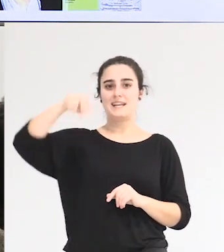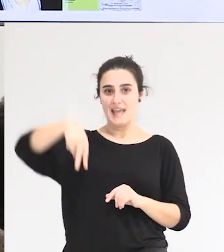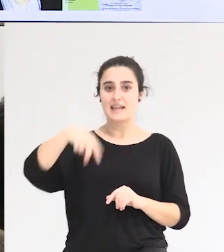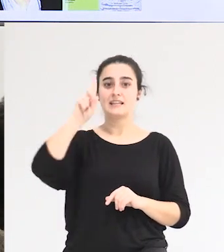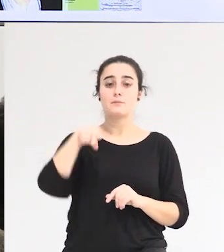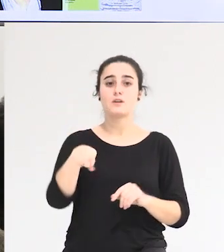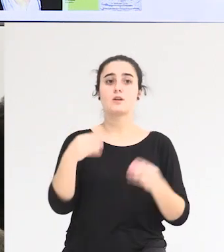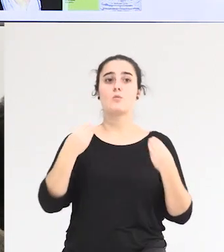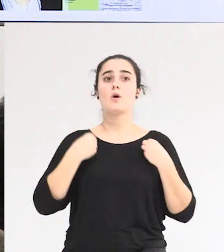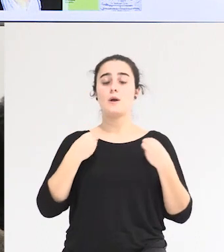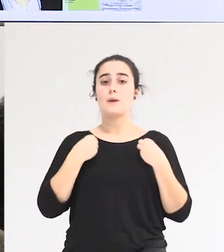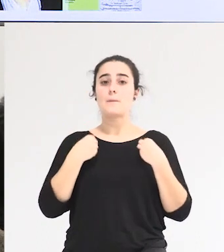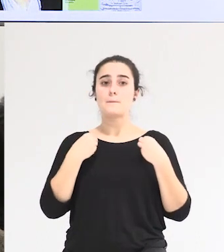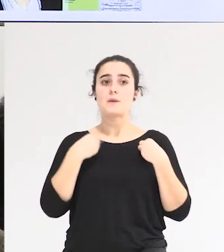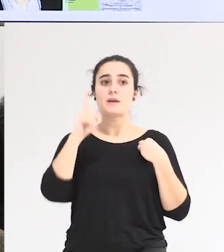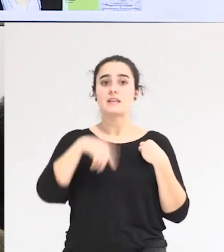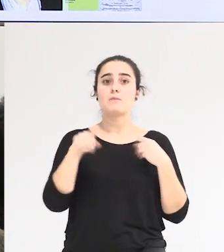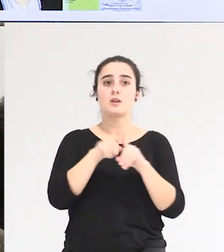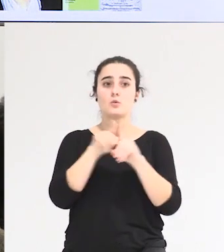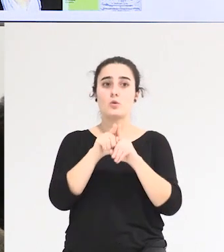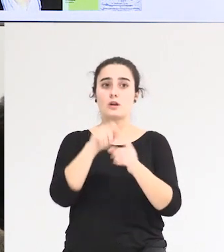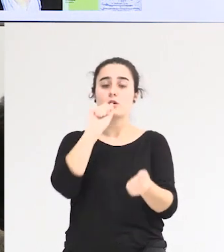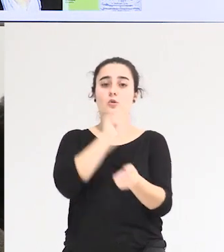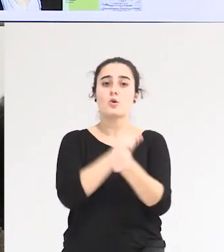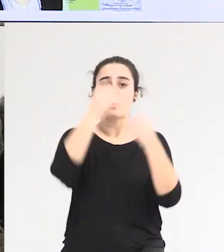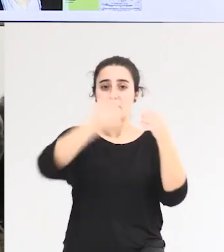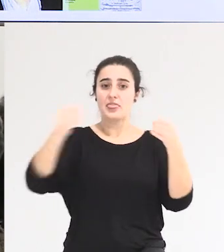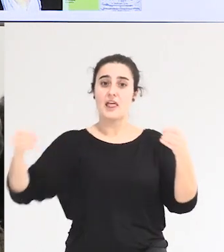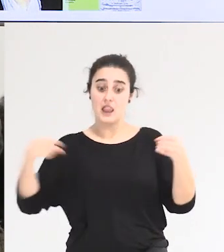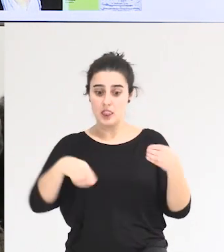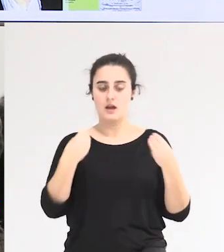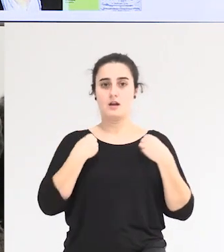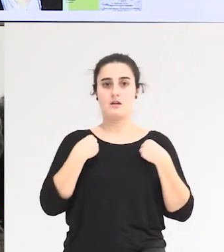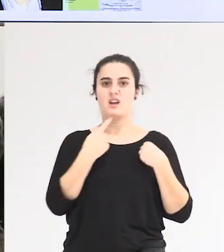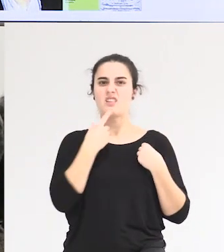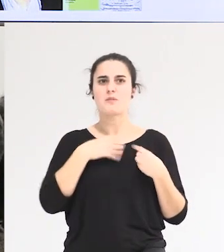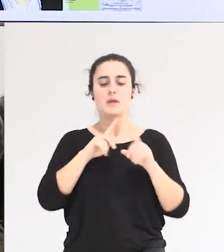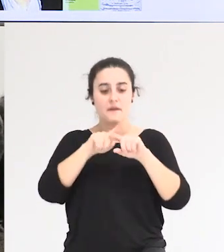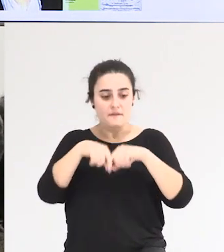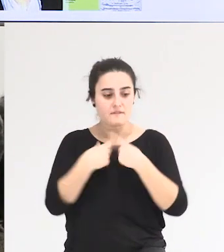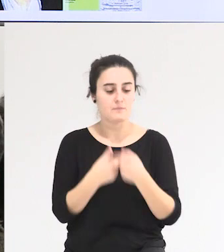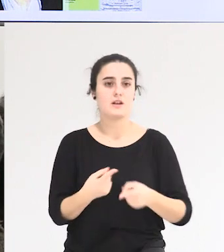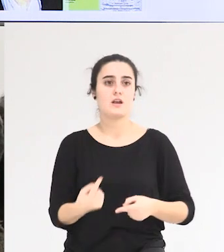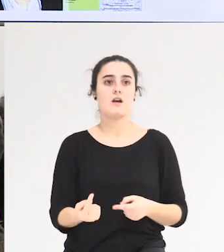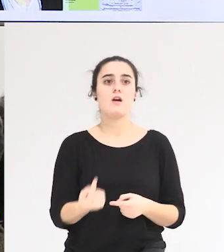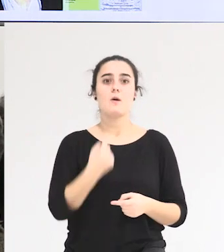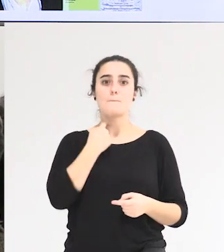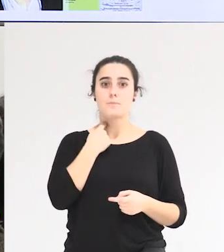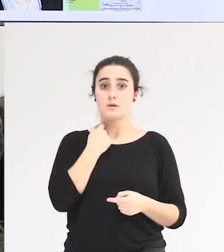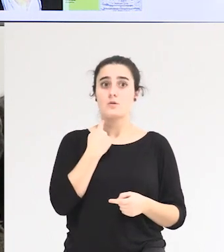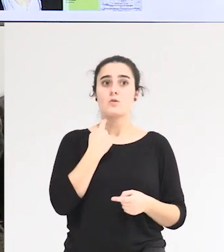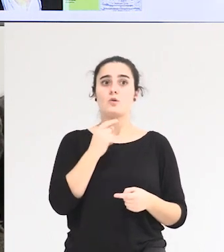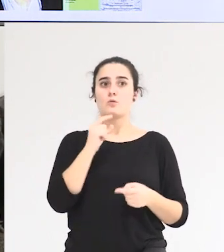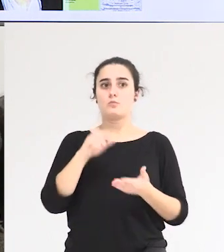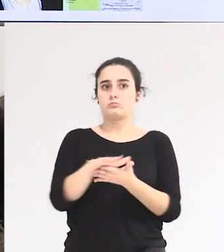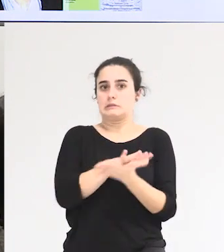ermitaino bezala, ez? Zelda batean sartuta eta esaten da agian bere familia galdu zuela peste izurrite batean, baina ez